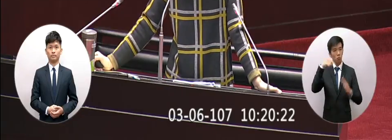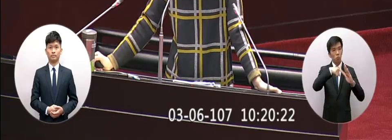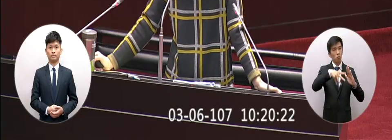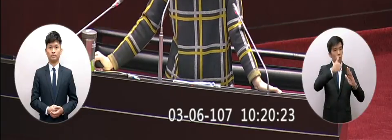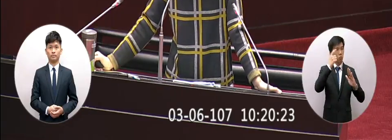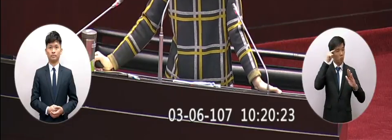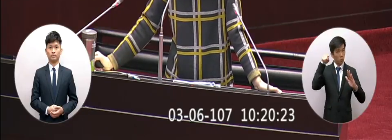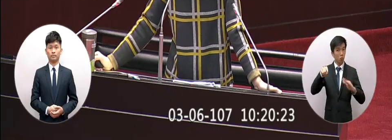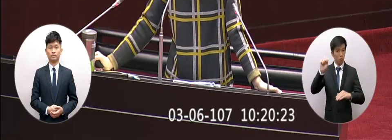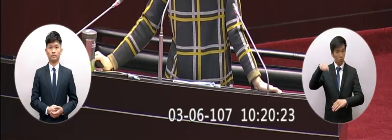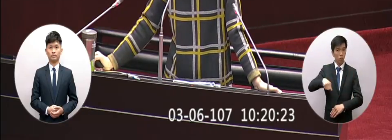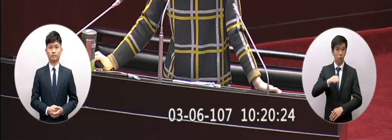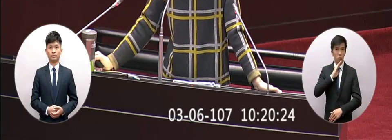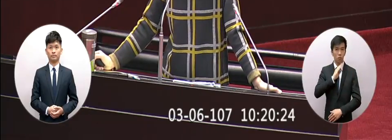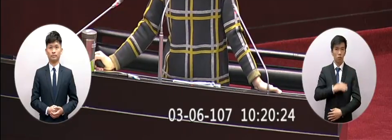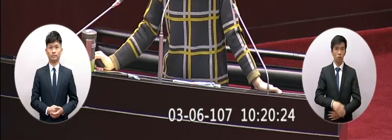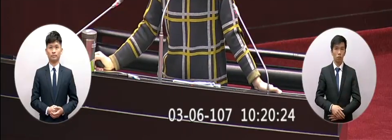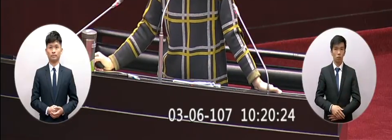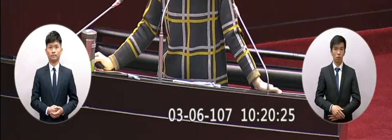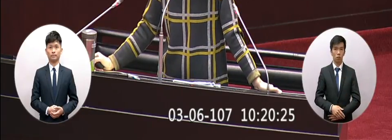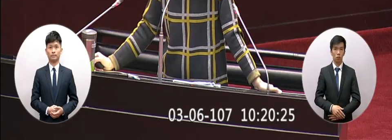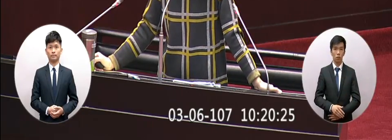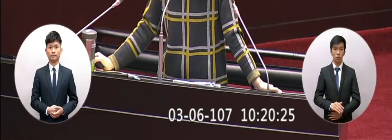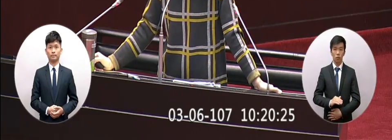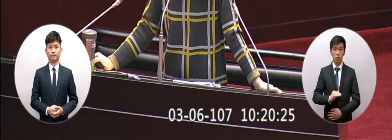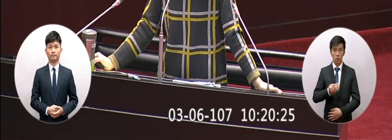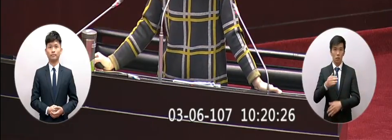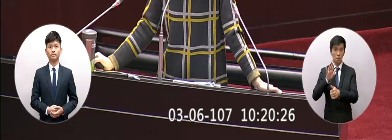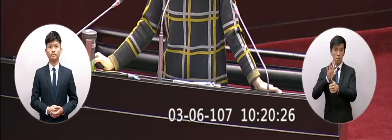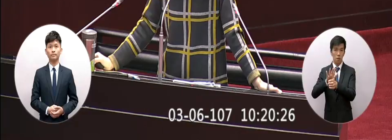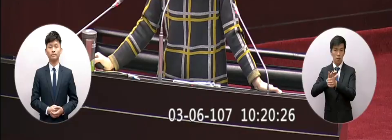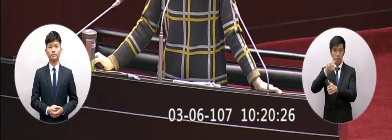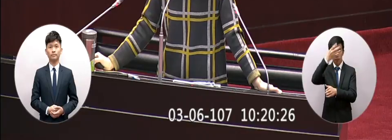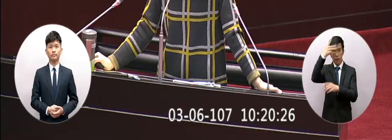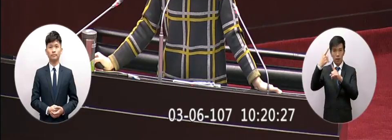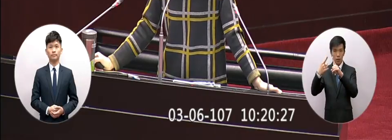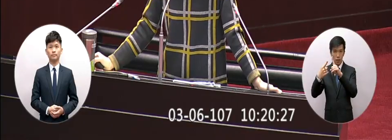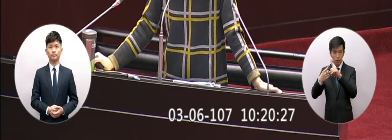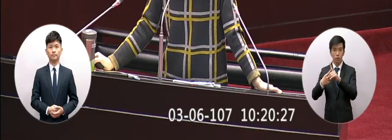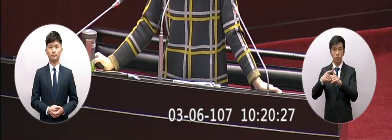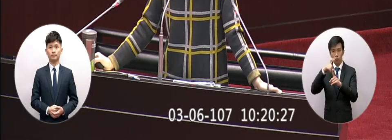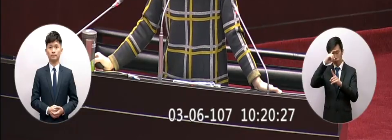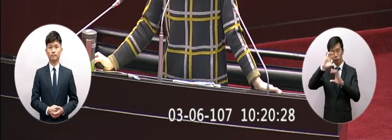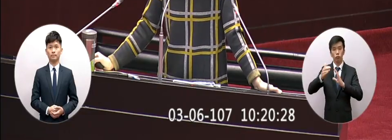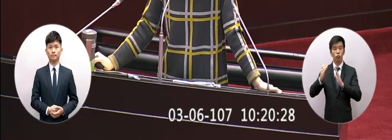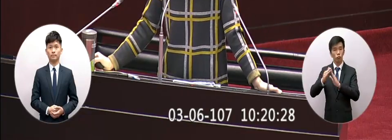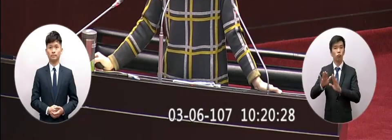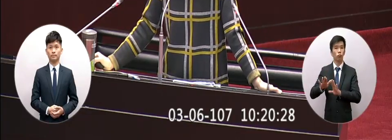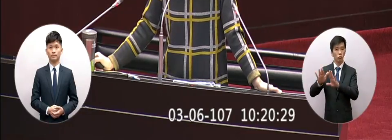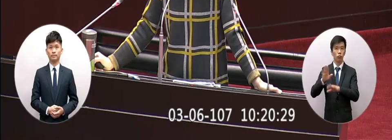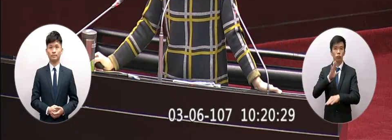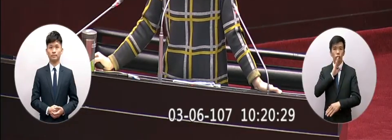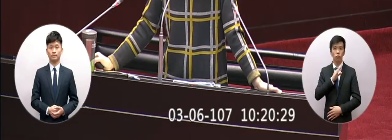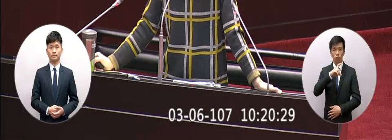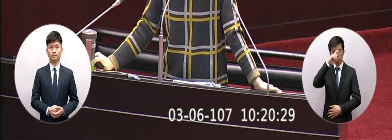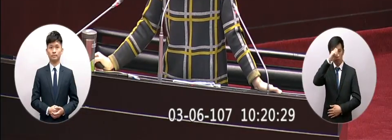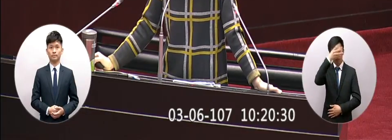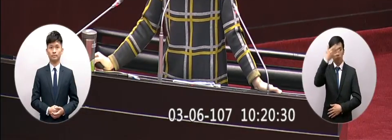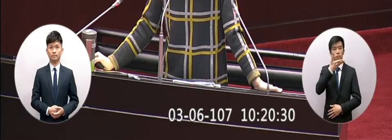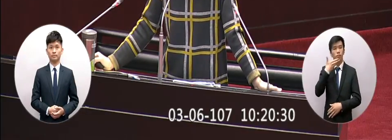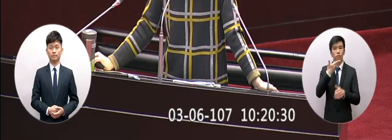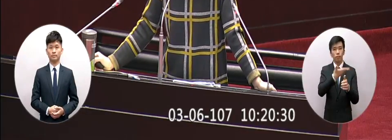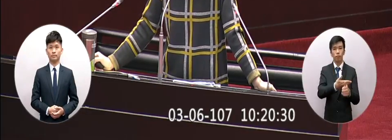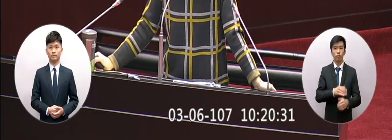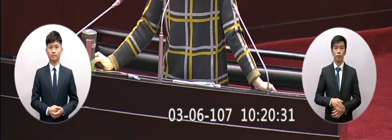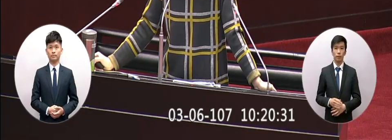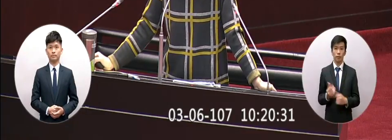法。好，那要改为这个年轻人打造一个更好的国家啊，蔡英文总统有讲到说要改善这个社